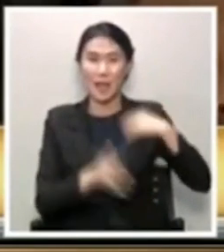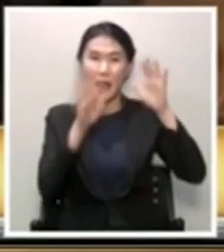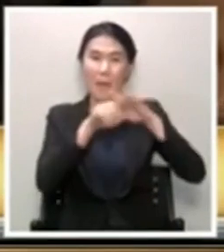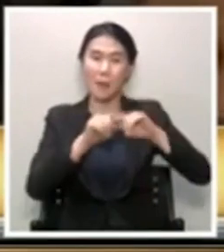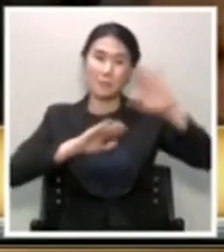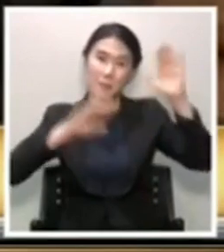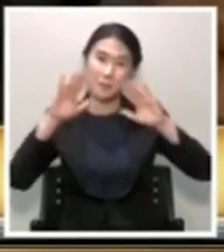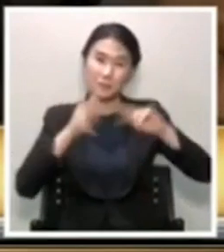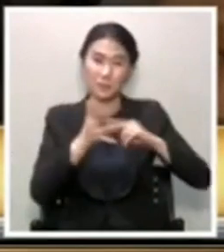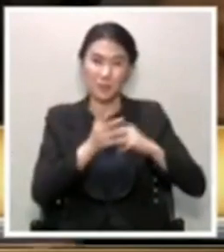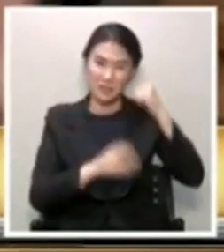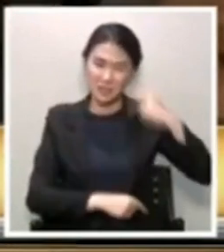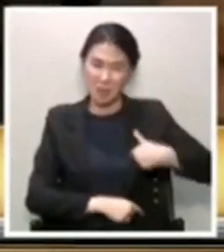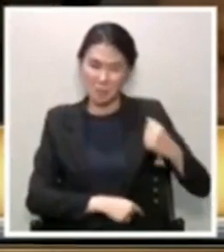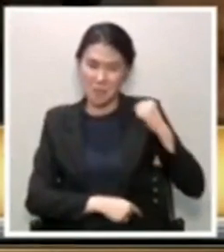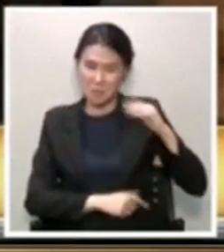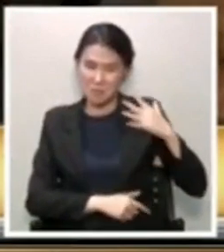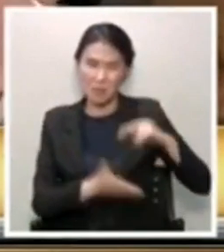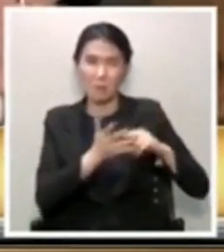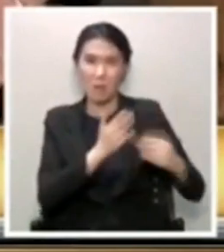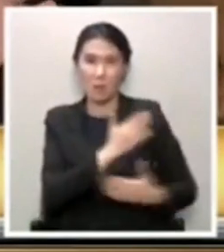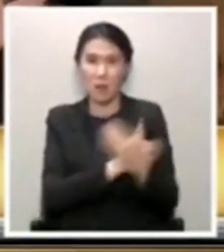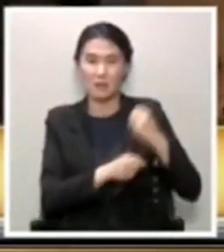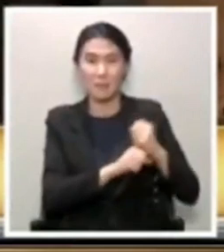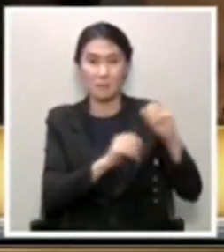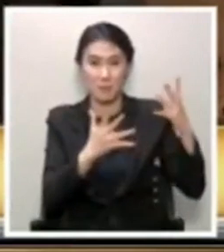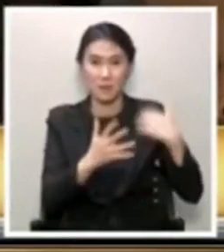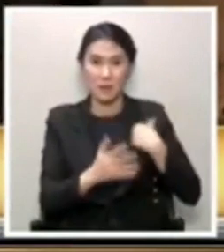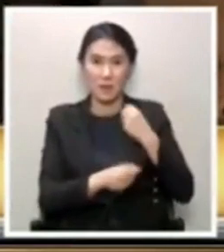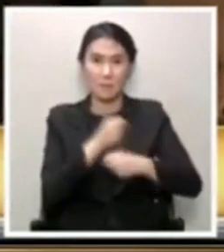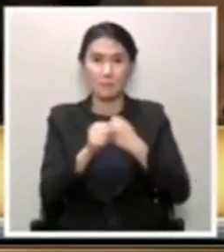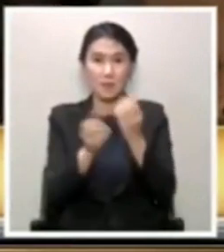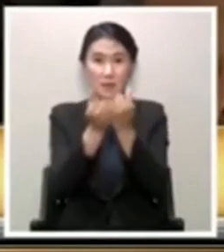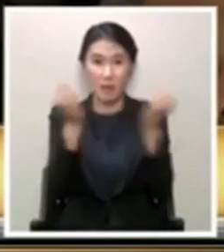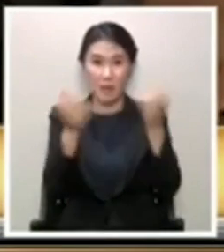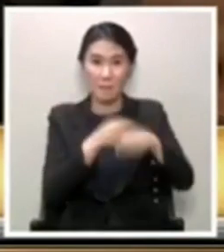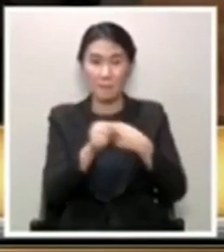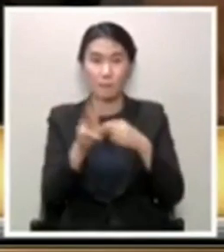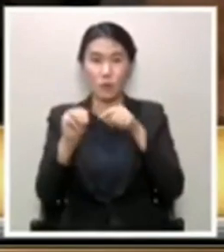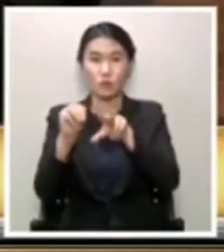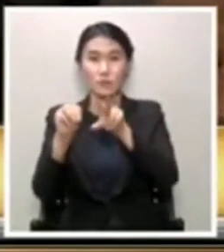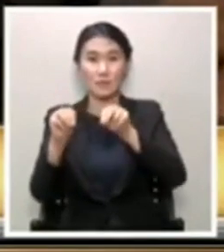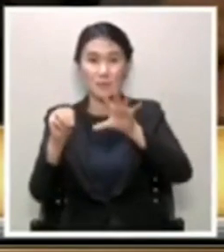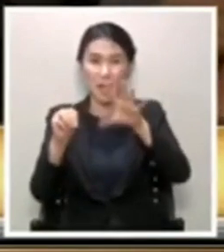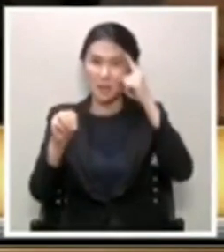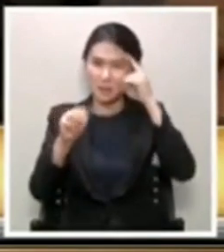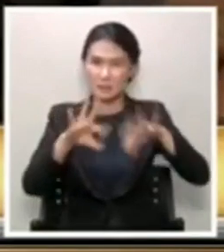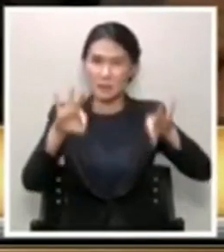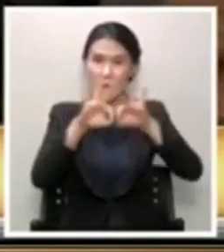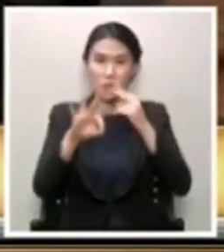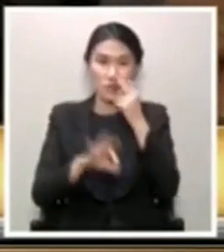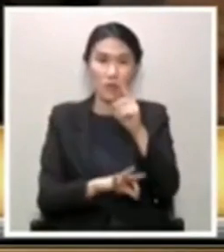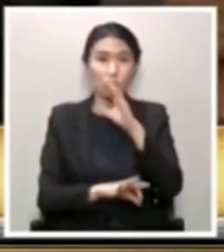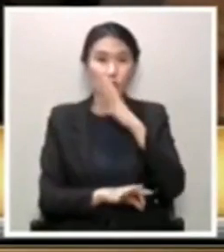57นะครับแล้วในรัฐธรรมนูญชั่วคราว57ก็เขียนเอาไว้ในมาตรา35ตีกรอบเอาไว้ล่วงหน้าเลยครับว่าถ้าคุณจ